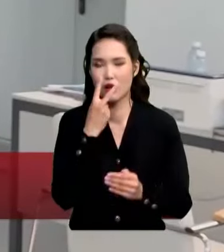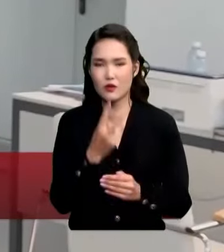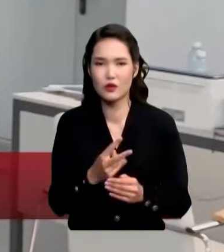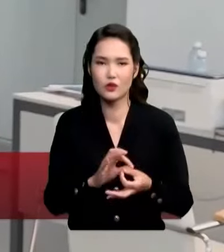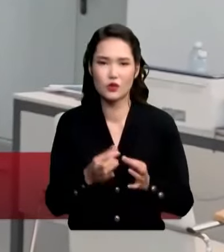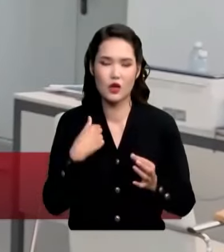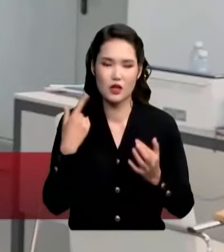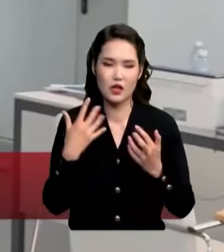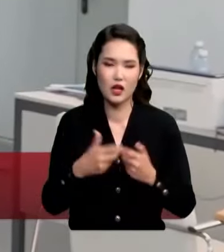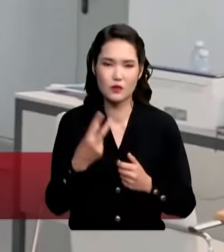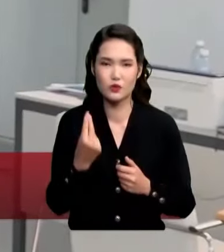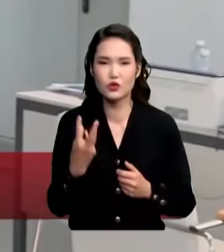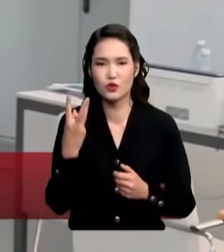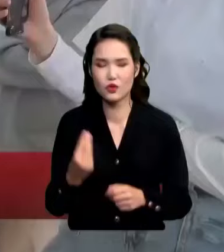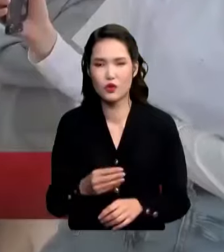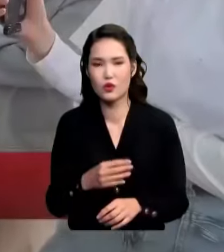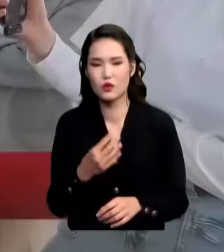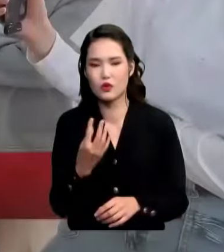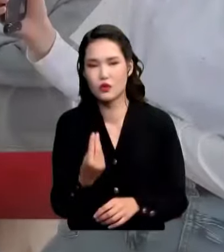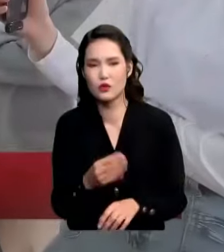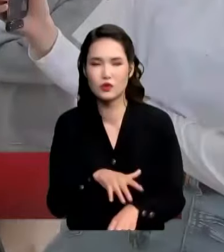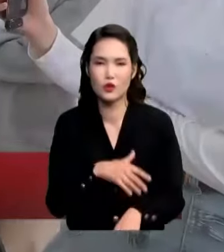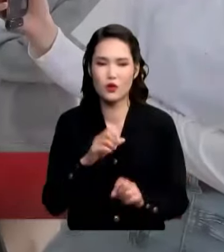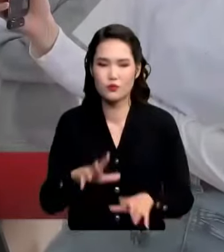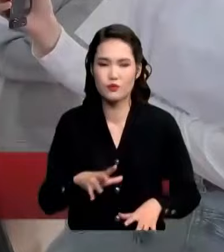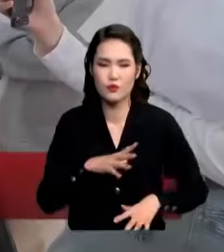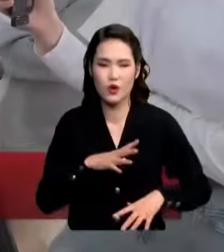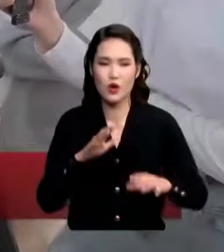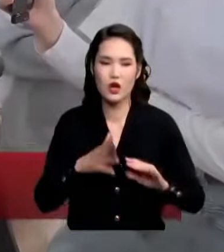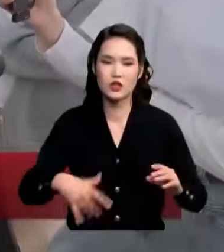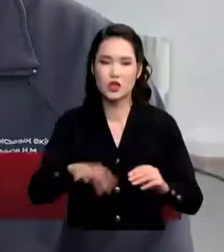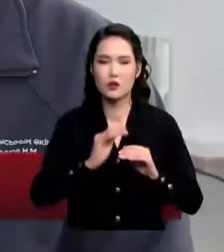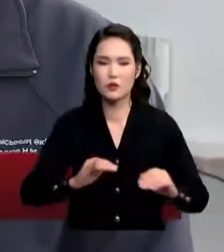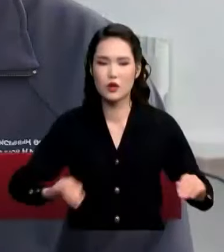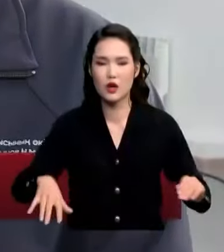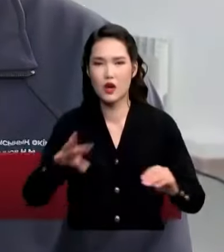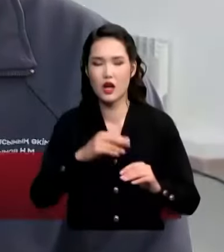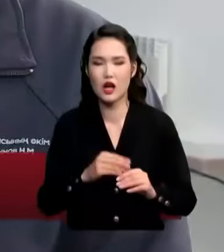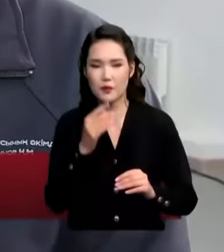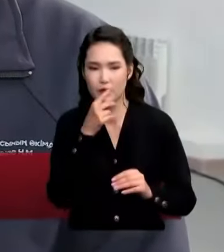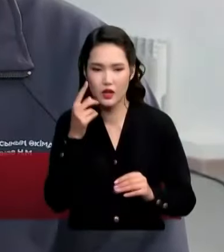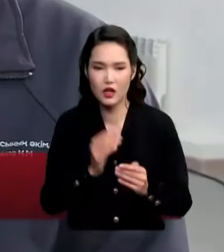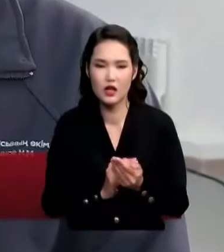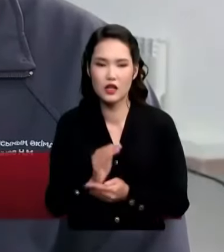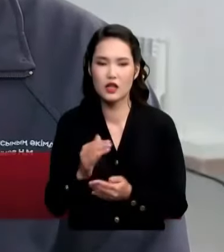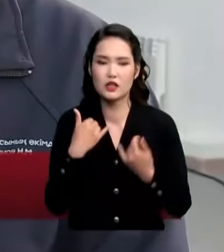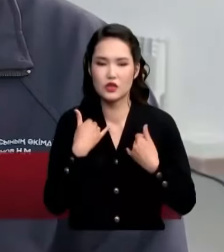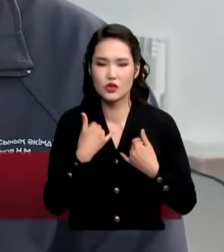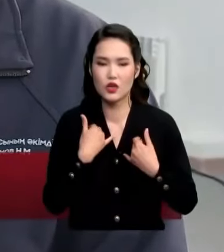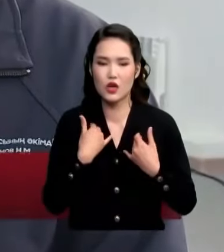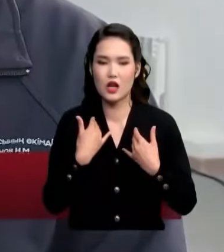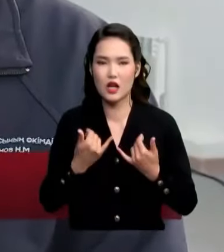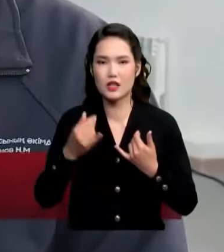есеппен 3-4 күнге созылады деп есептеп отыр. Біздің соққан балдарға енді су жетіп жатқандықтан, бұл